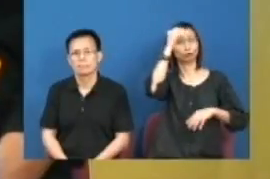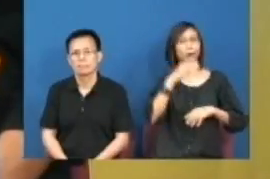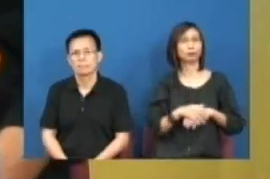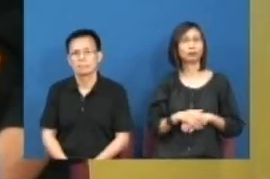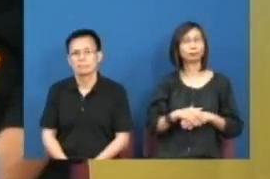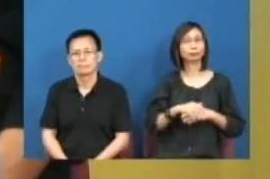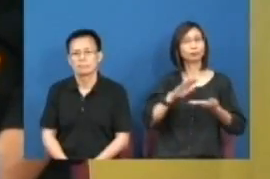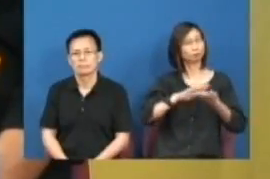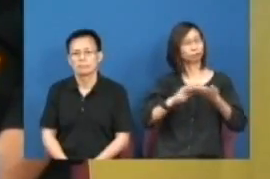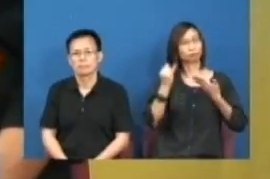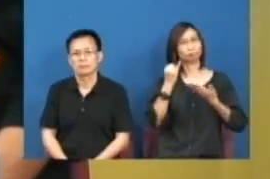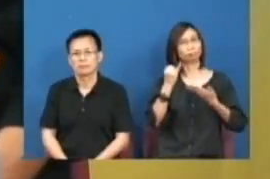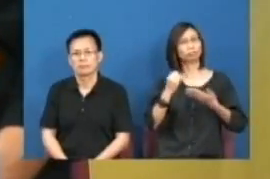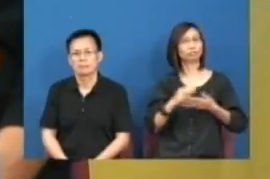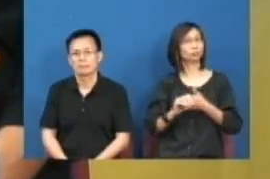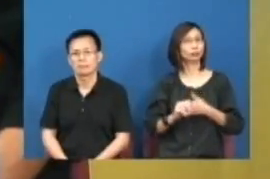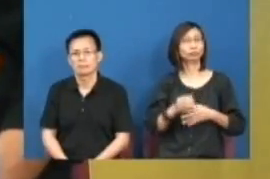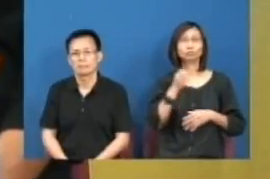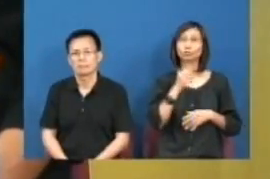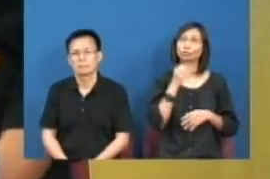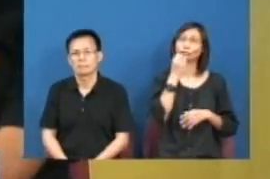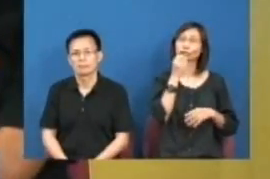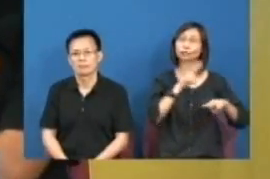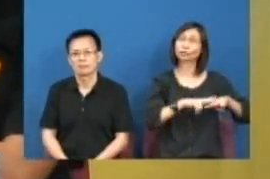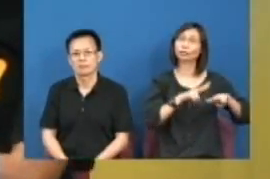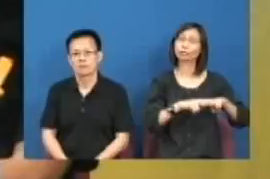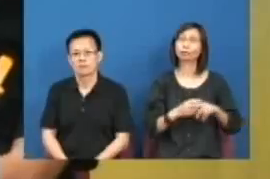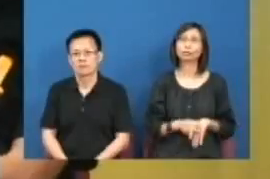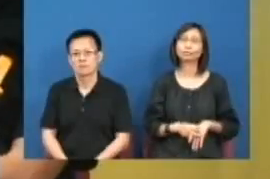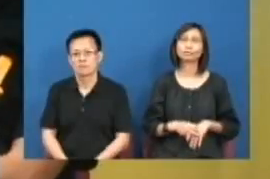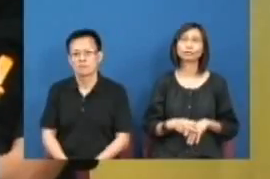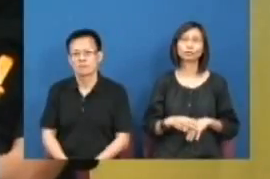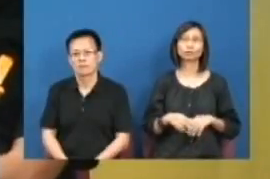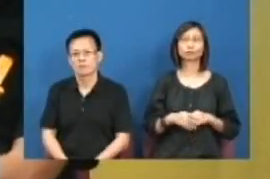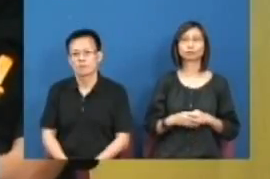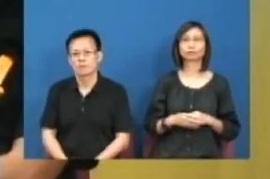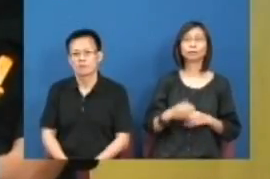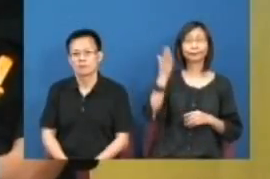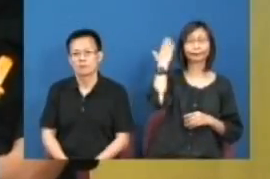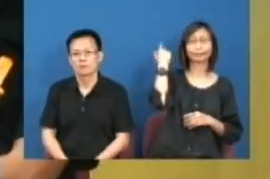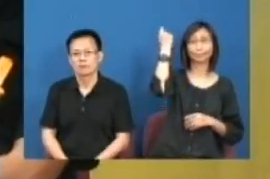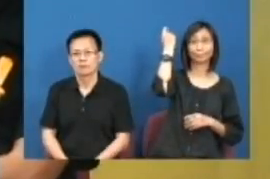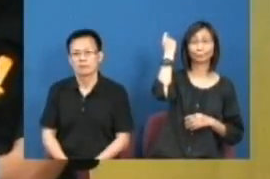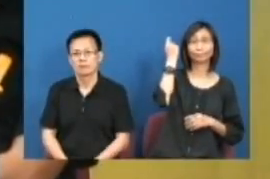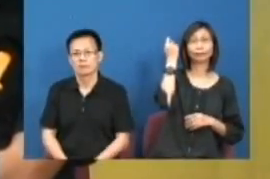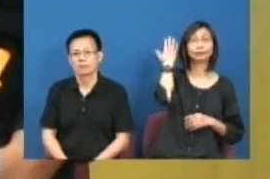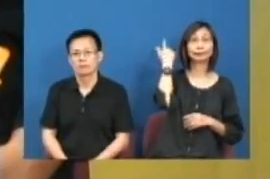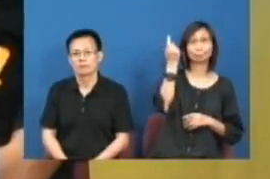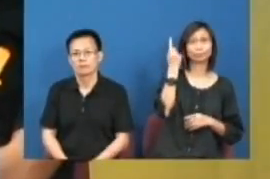咁。當然呢啲其實唔好嘥我哋節目時間喺度再講啦。咁但係琴日有樣嘢，即係都會發現到就係、